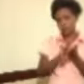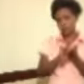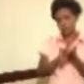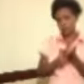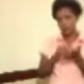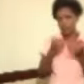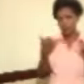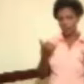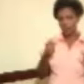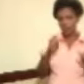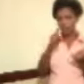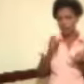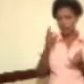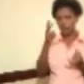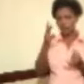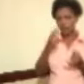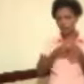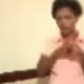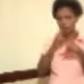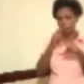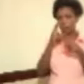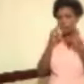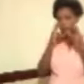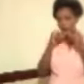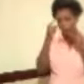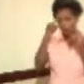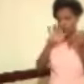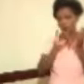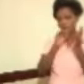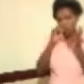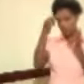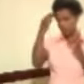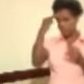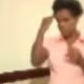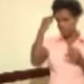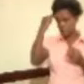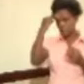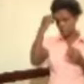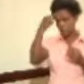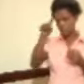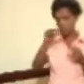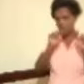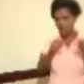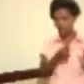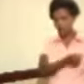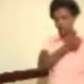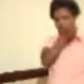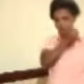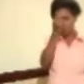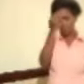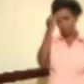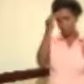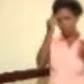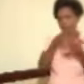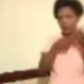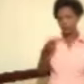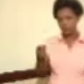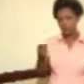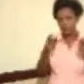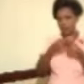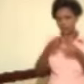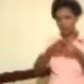qu'on a fait une campagne de dénigrement et contre le candidat Martelly. Aujourd'hui, on devrait pouvoir savoir qui est le prochain